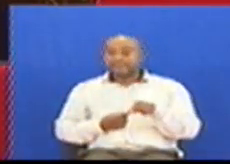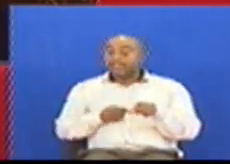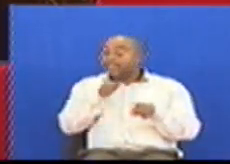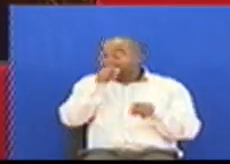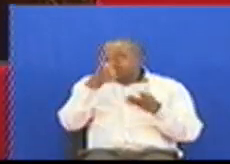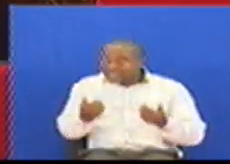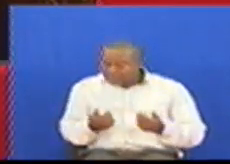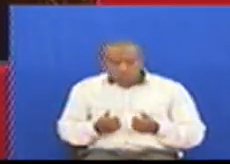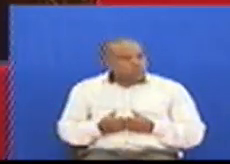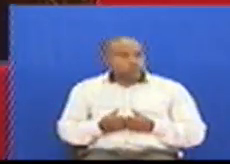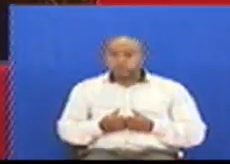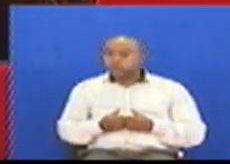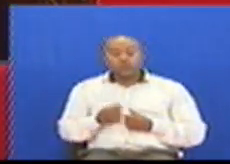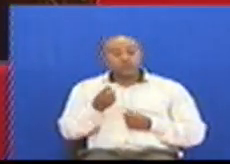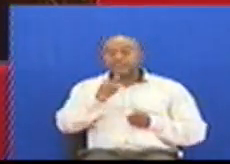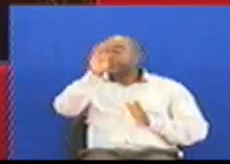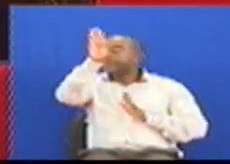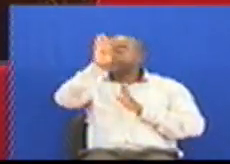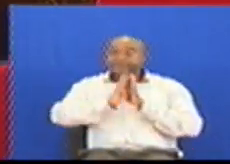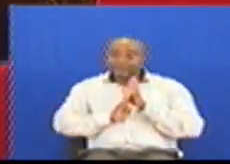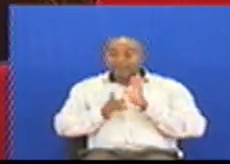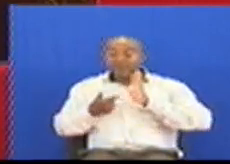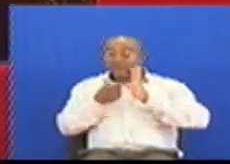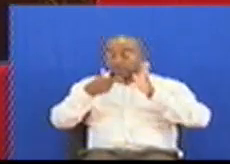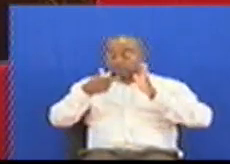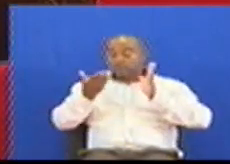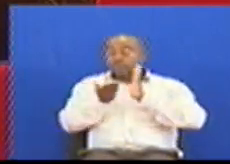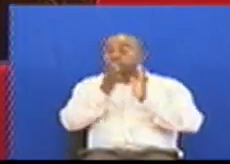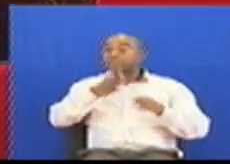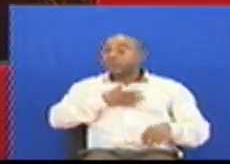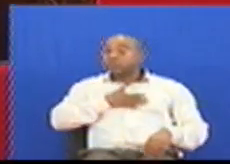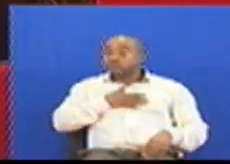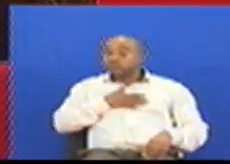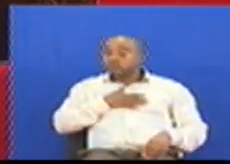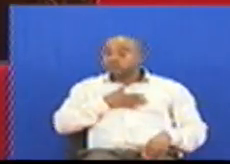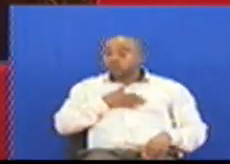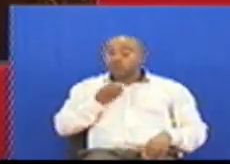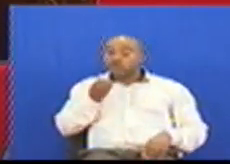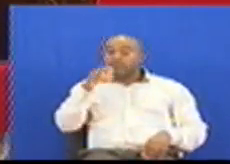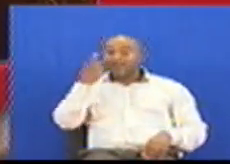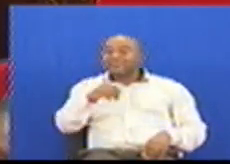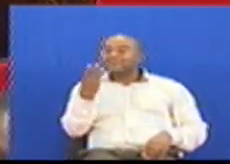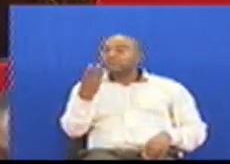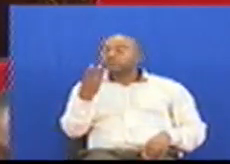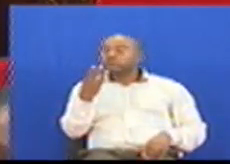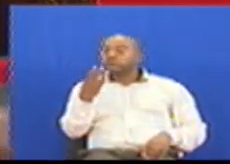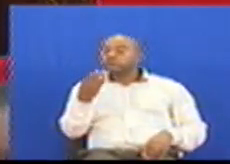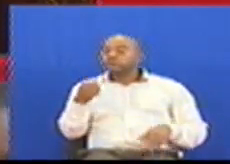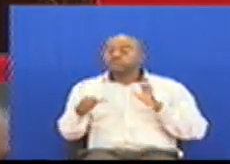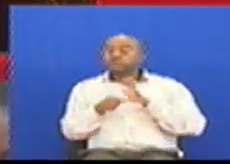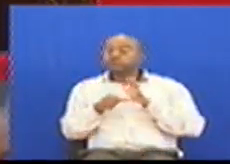chini mpaka imefikia sasa, kwa mfano kwenye shule yangu Angamiani Kusini, yafika mahala wanapelekewa shilingi 300,000, shule ina wanafunzi